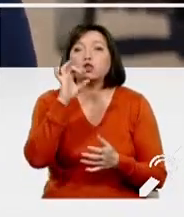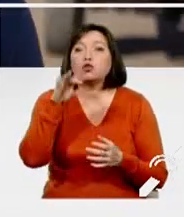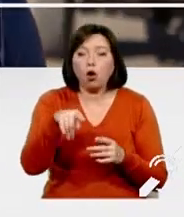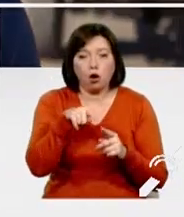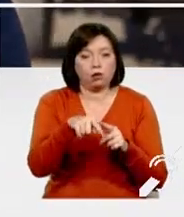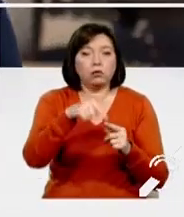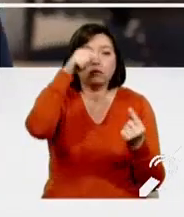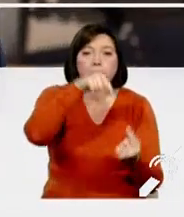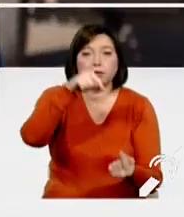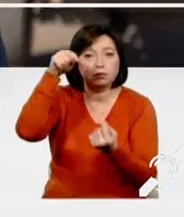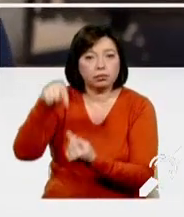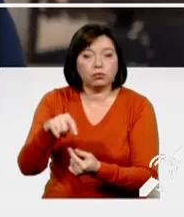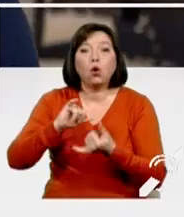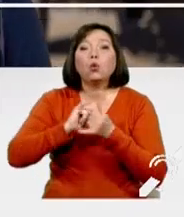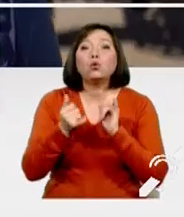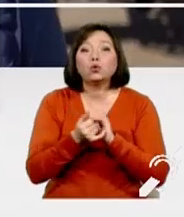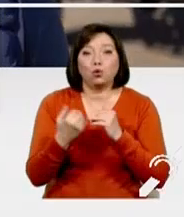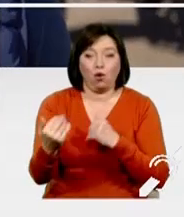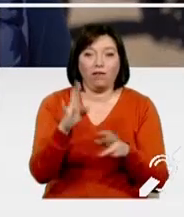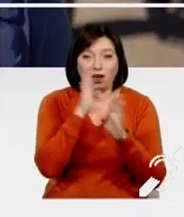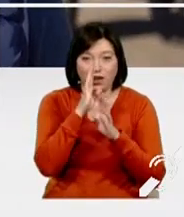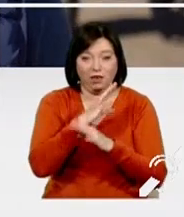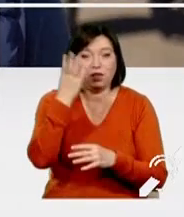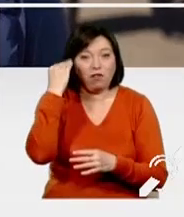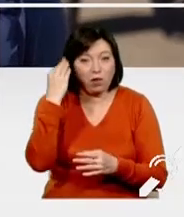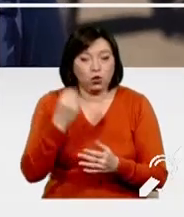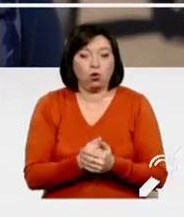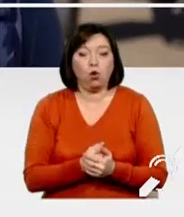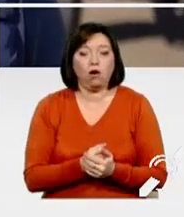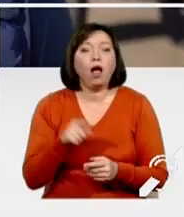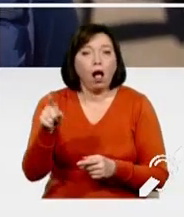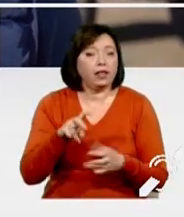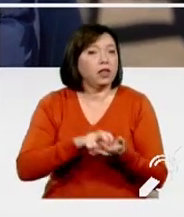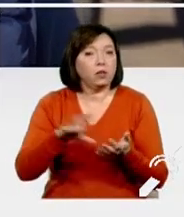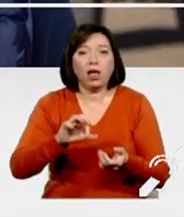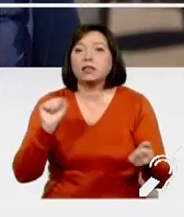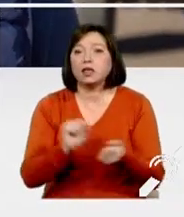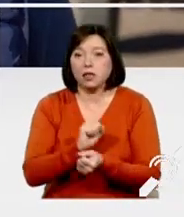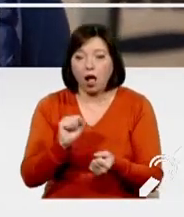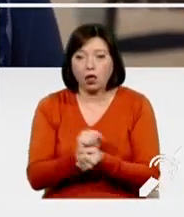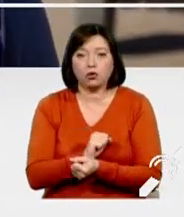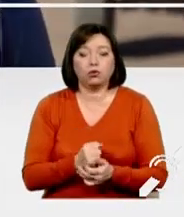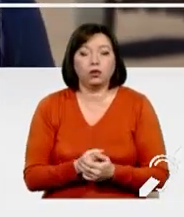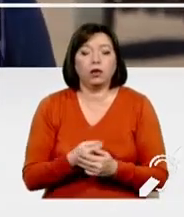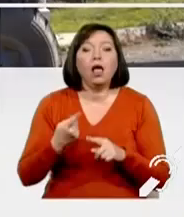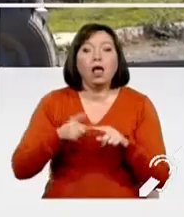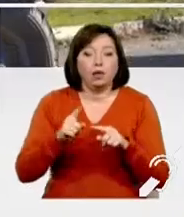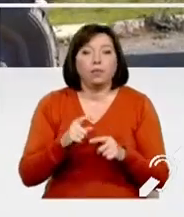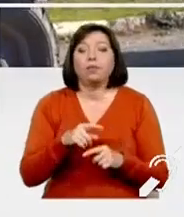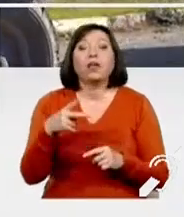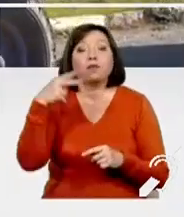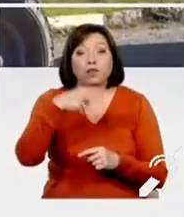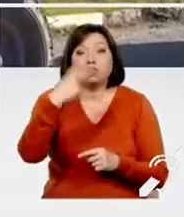perfect adaptate pentru condițiile de climaterice, în special sunt rezistente la secetă, sunt de reproducție întâi.